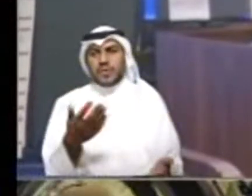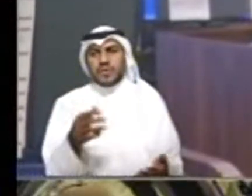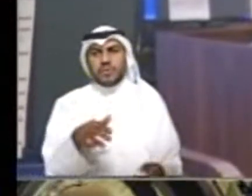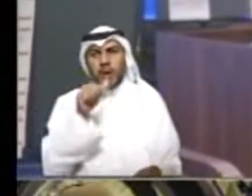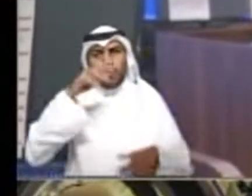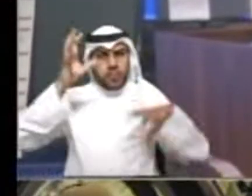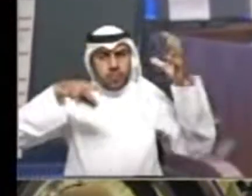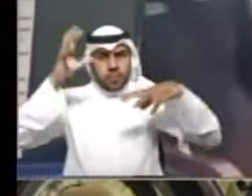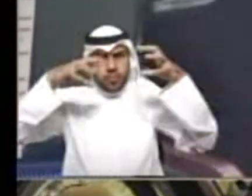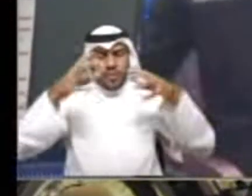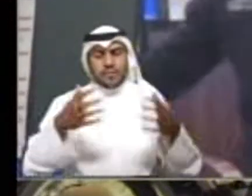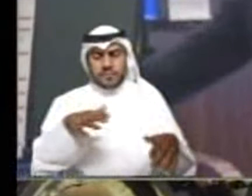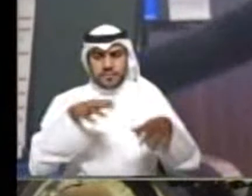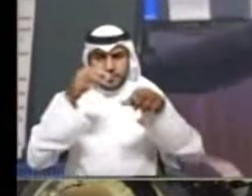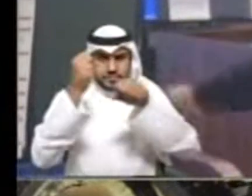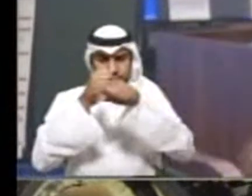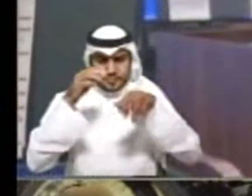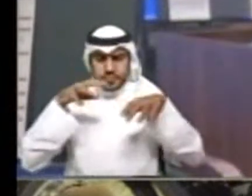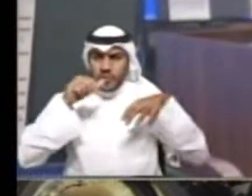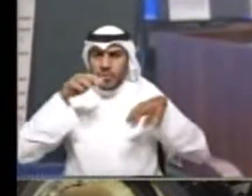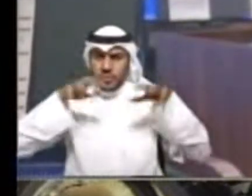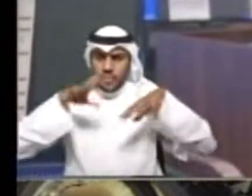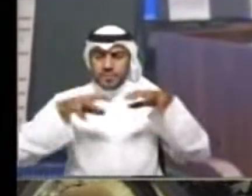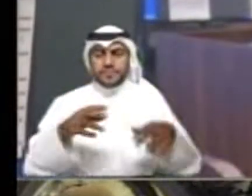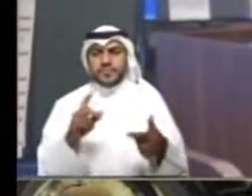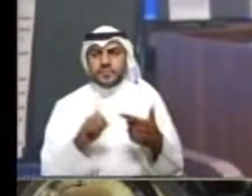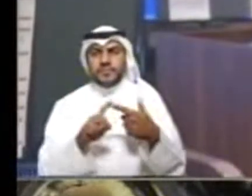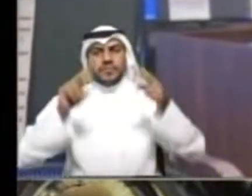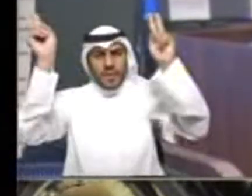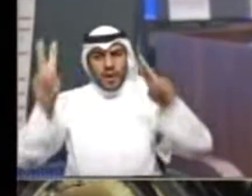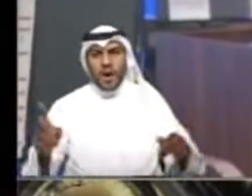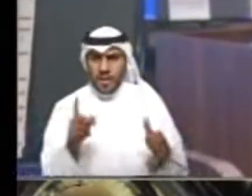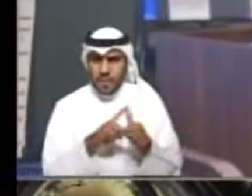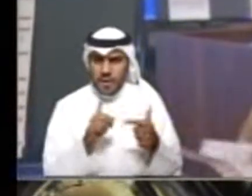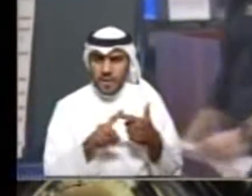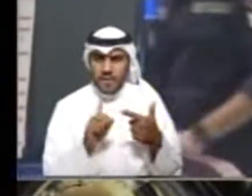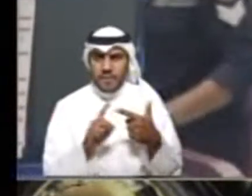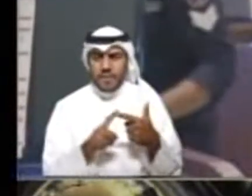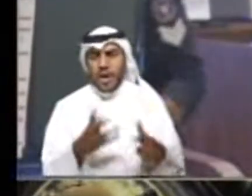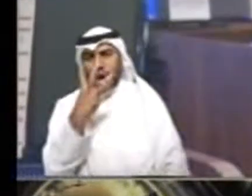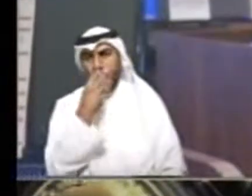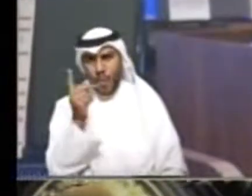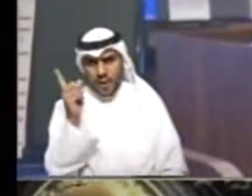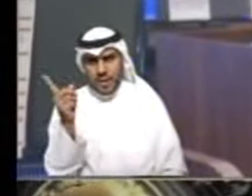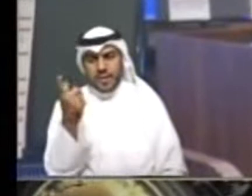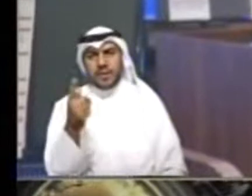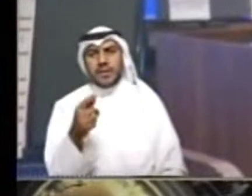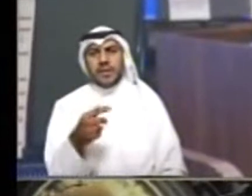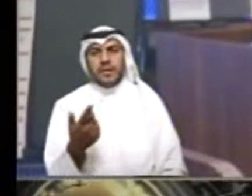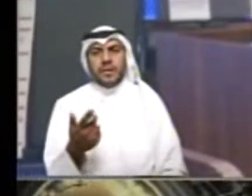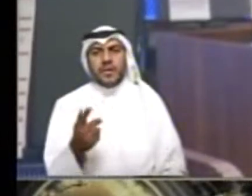غزارة الأمطار في بعض المناطق، وكذلك التماسات الكهربائية في منطقة حولي